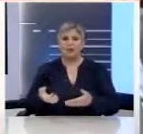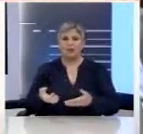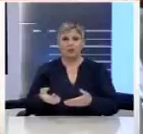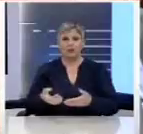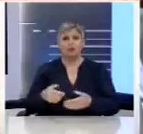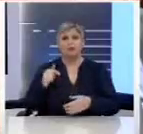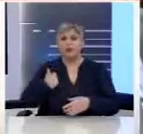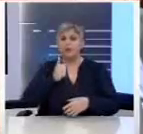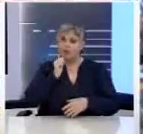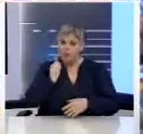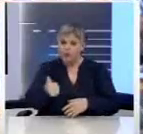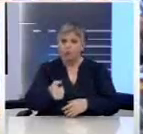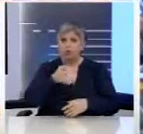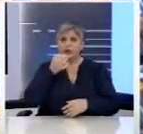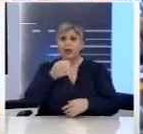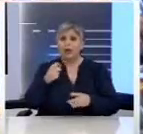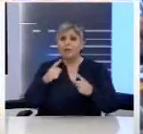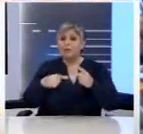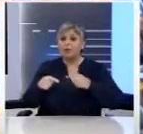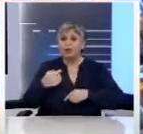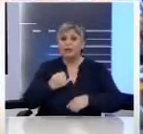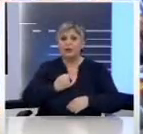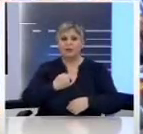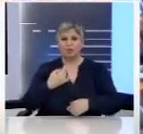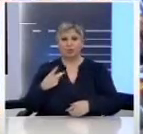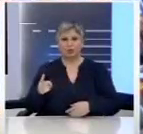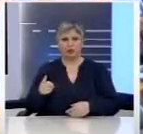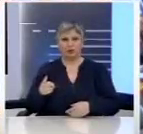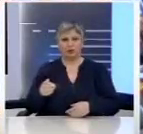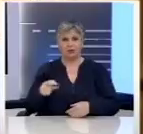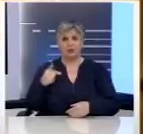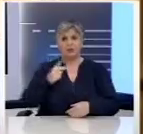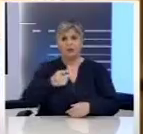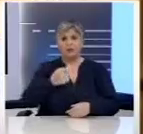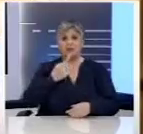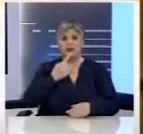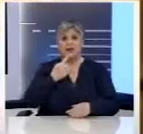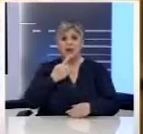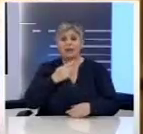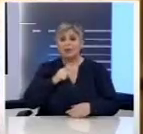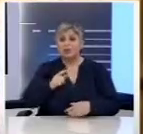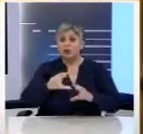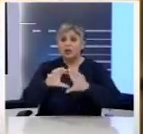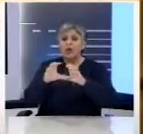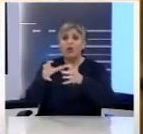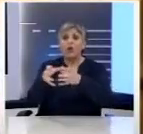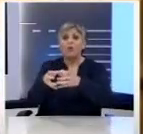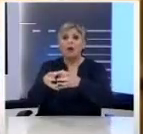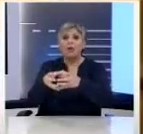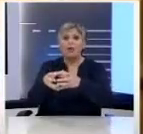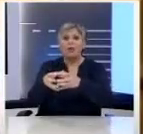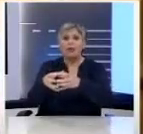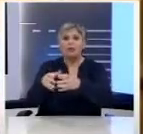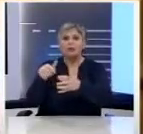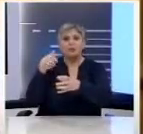την αίσθηση ότι ταυτίζεται μια ολόκληρη κατηγορία πολιτών, συμπολιτών μας, που